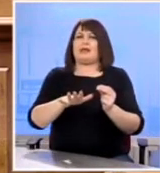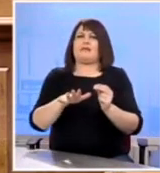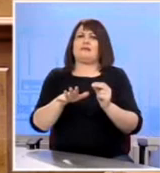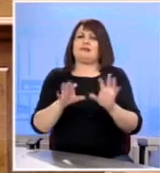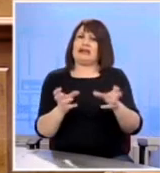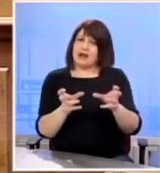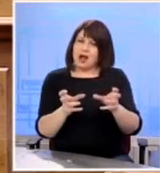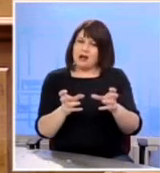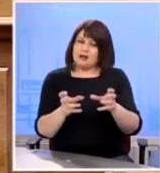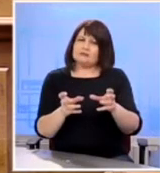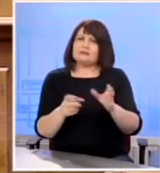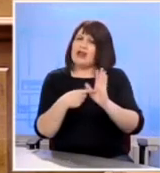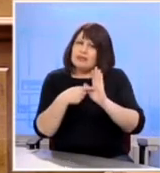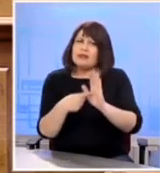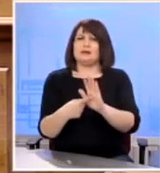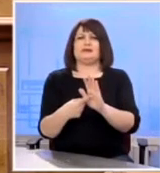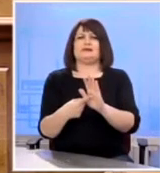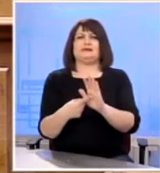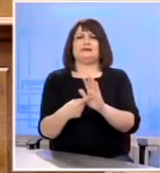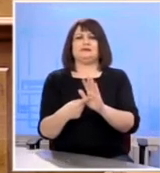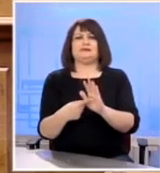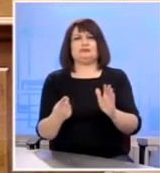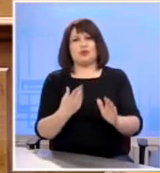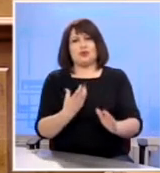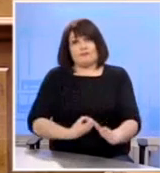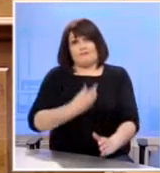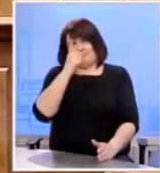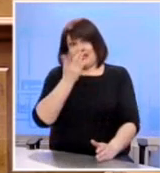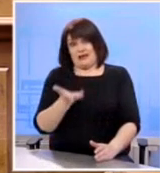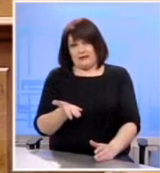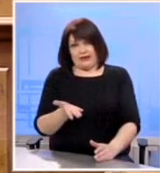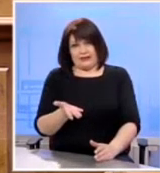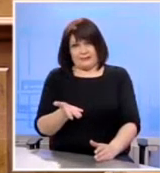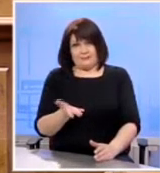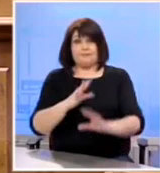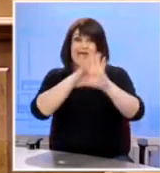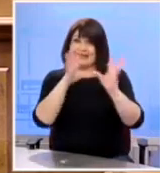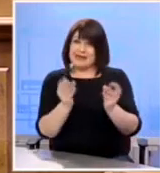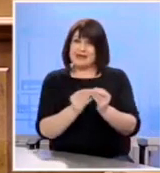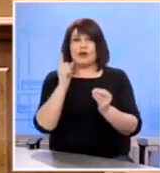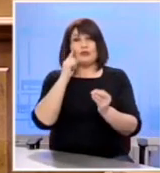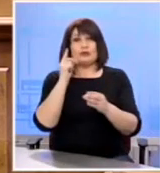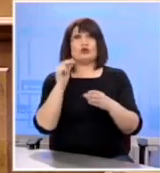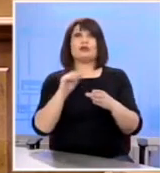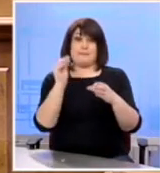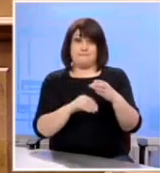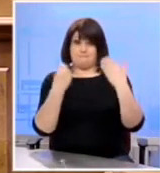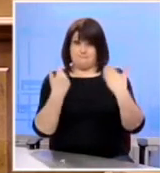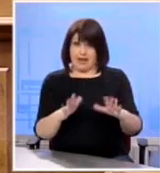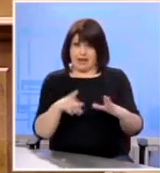ένα κανάλι το οποίο, για το οποίο θα είμαστε όλοι περήφανοι. Συνολικά νομίζω ότι μετά την ψήφιση αυτού του